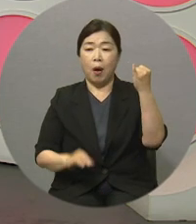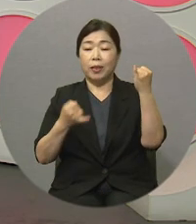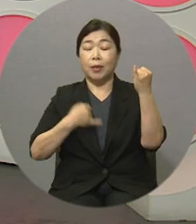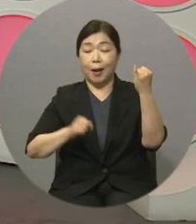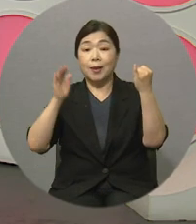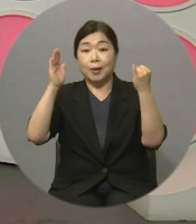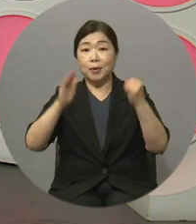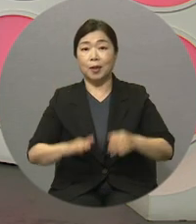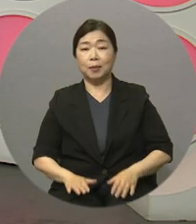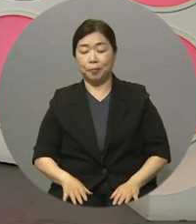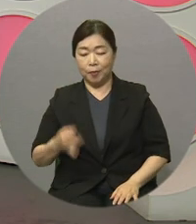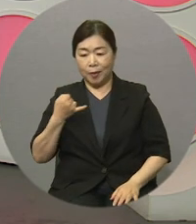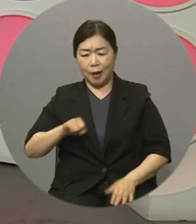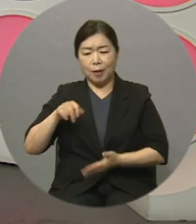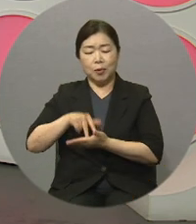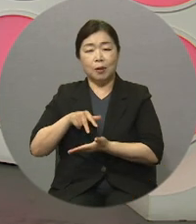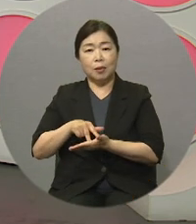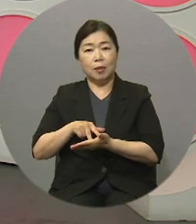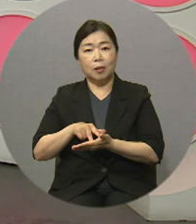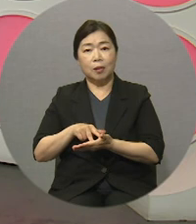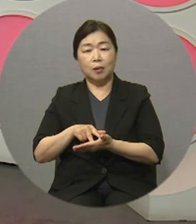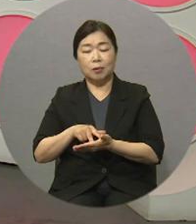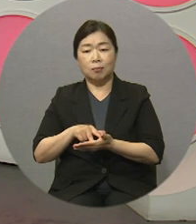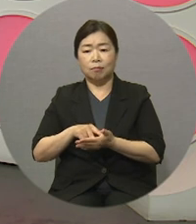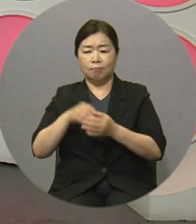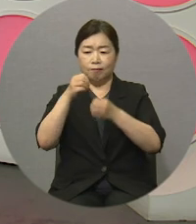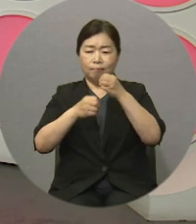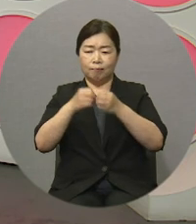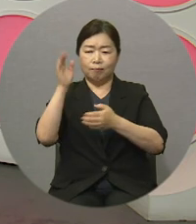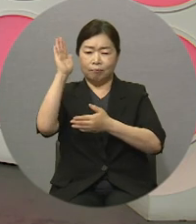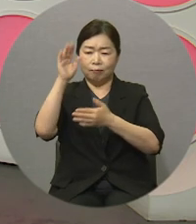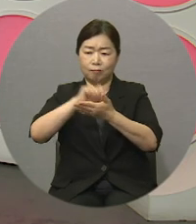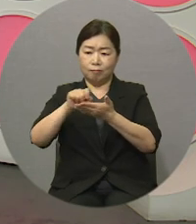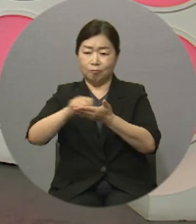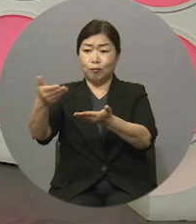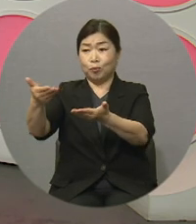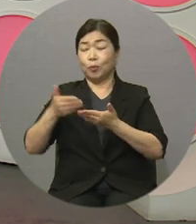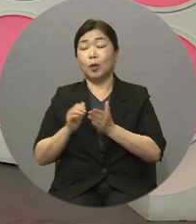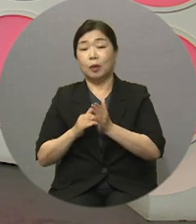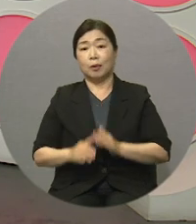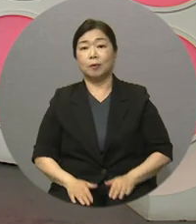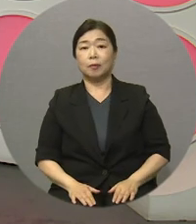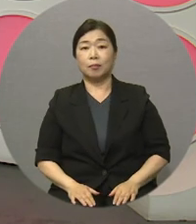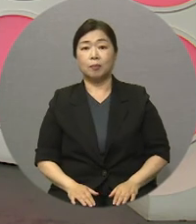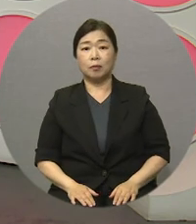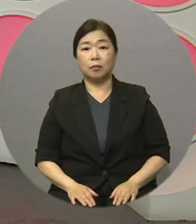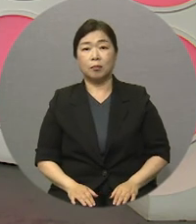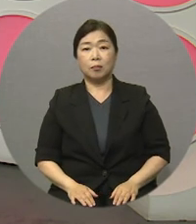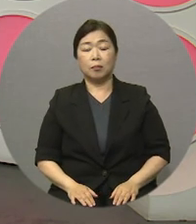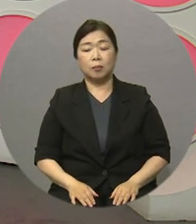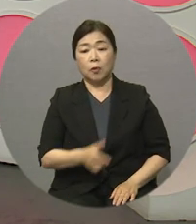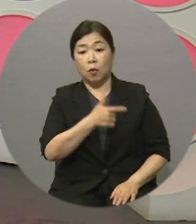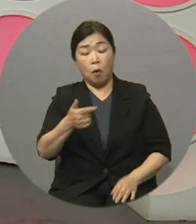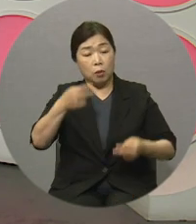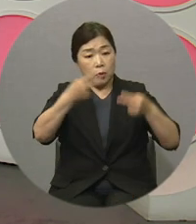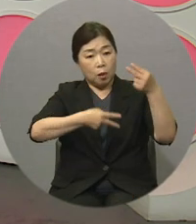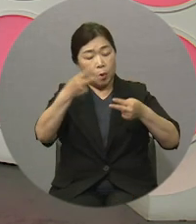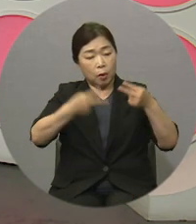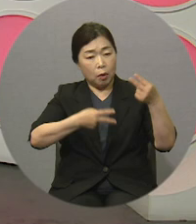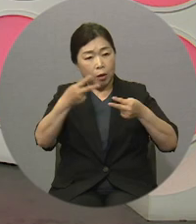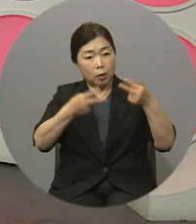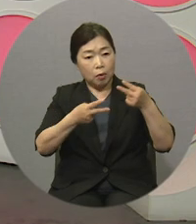이야기입니다. 딸의 입장에서 사연이 들어왔습니다. 여러분께 소개해 드릴게요. 저녁 드라마에 중년